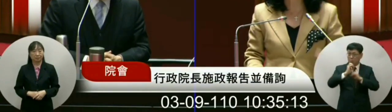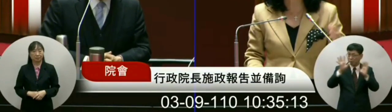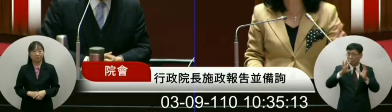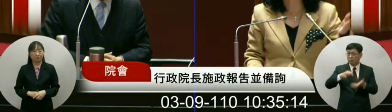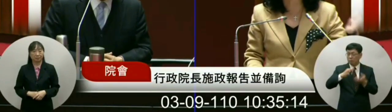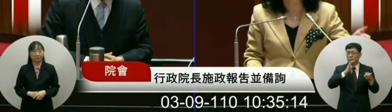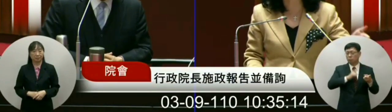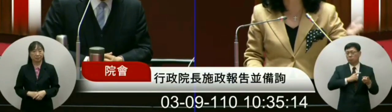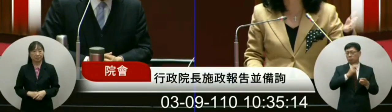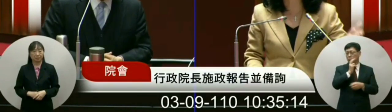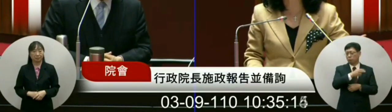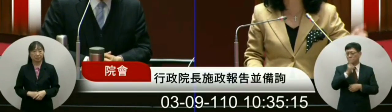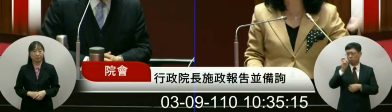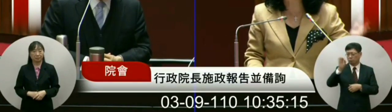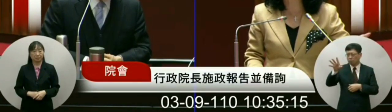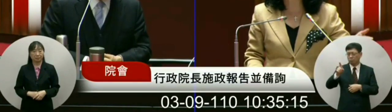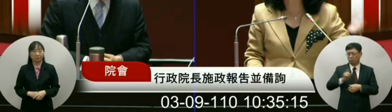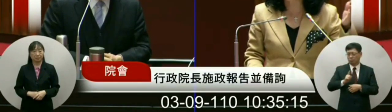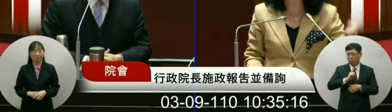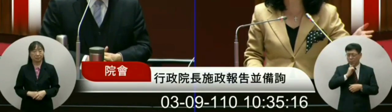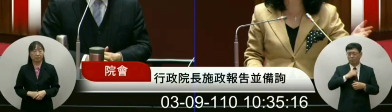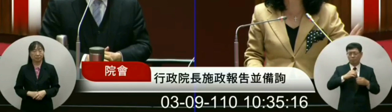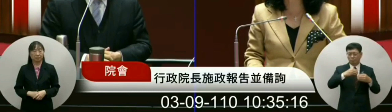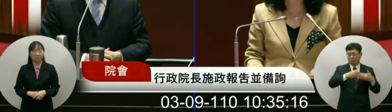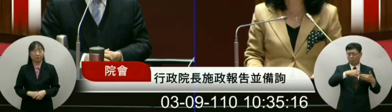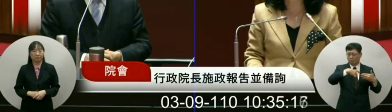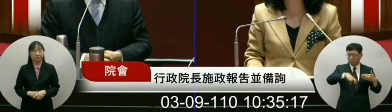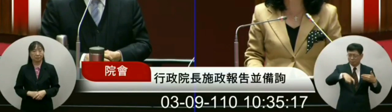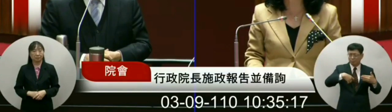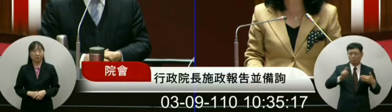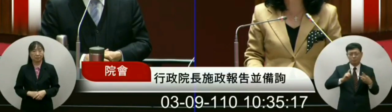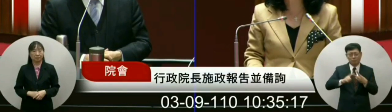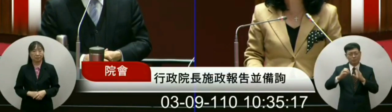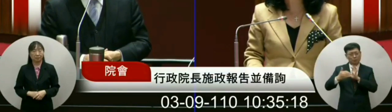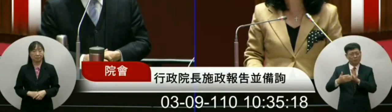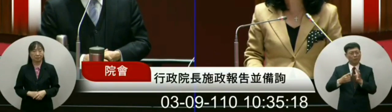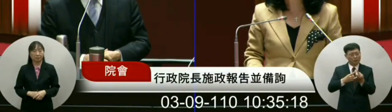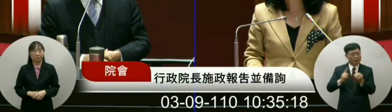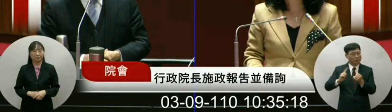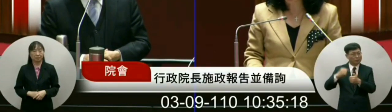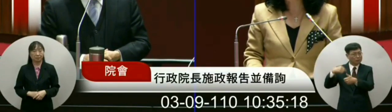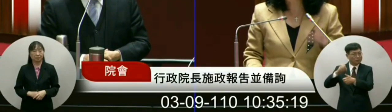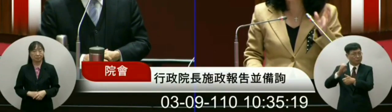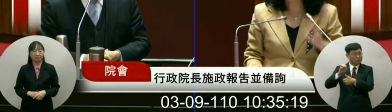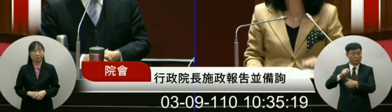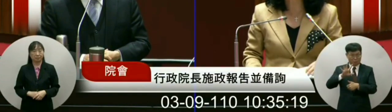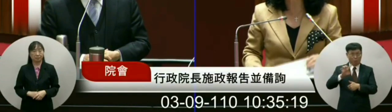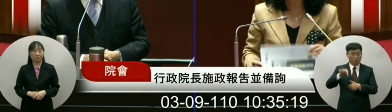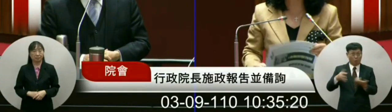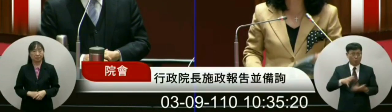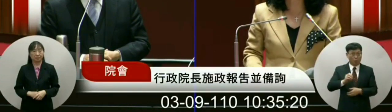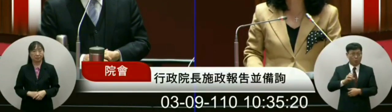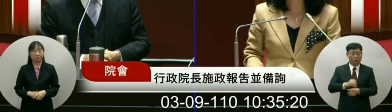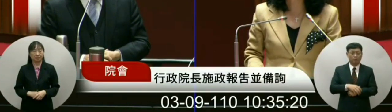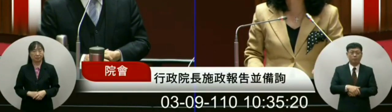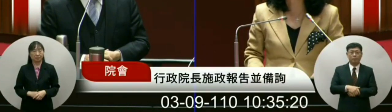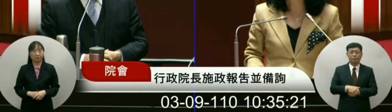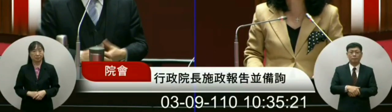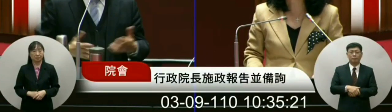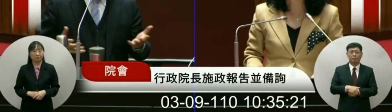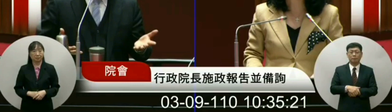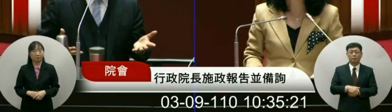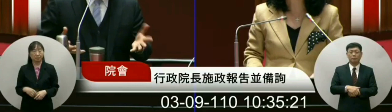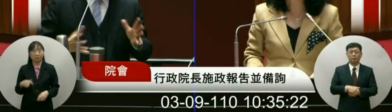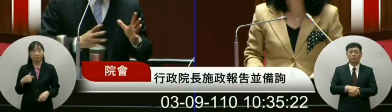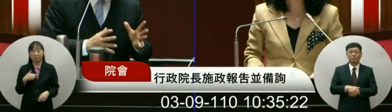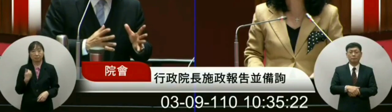来讲，是你指导两岸应该要怎么样子做，国防的部分应该怎么样做，有这个事情还是没有？